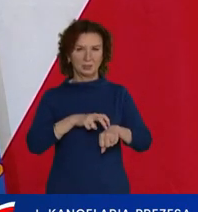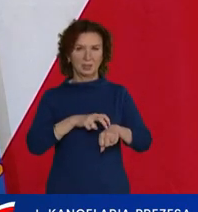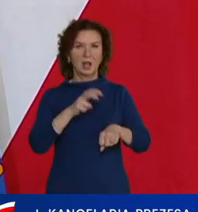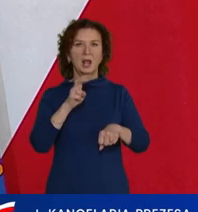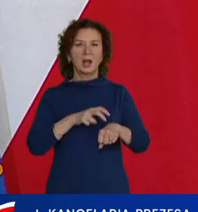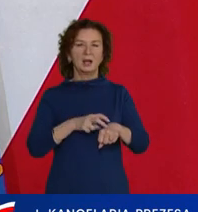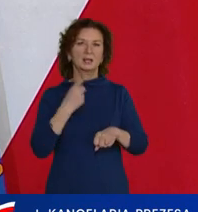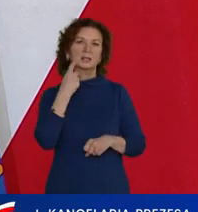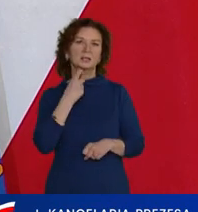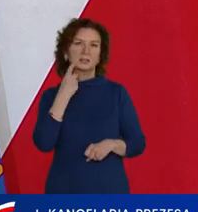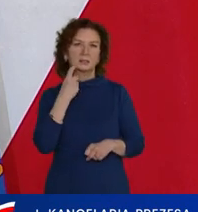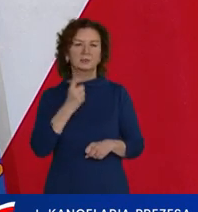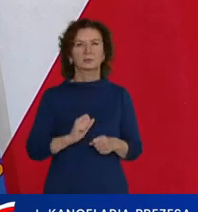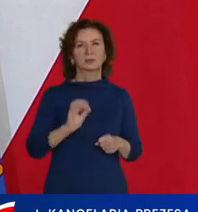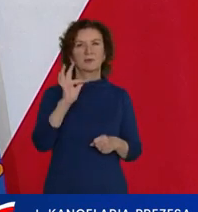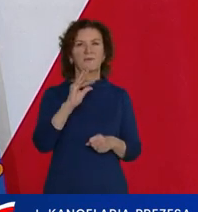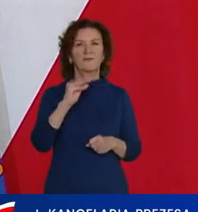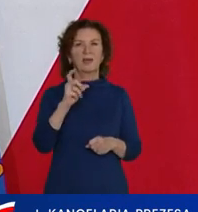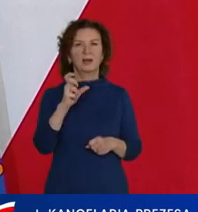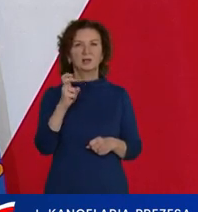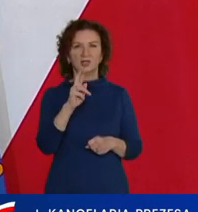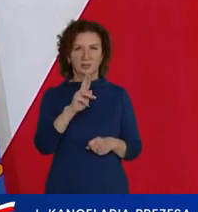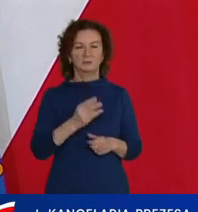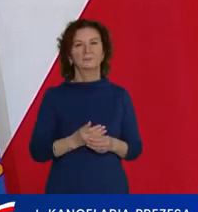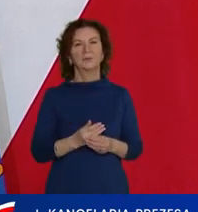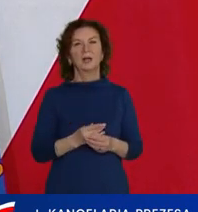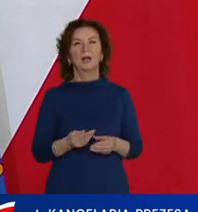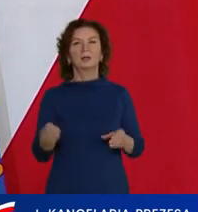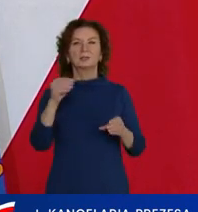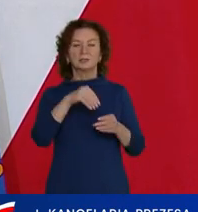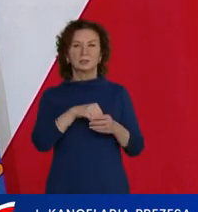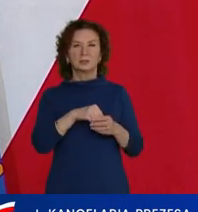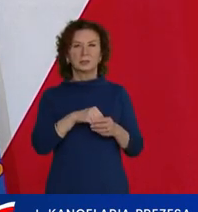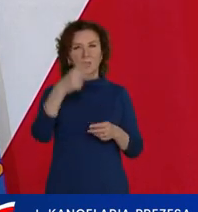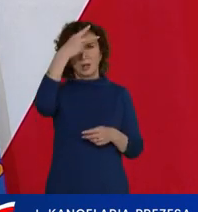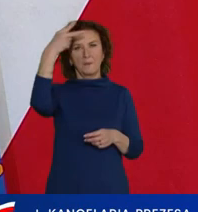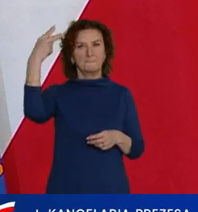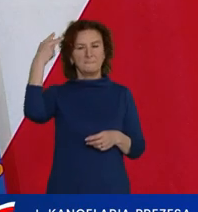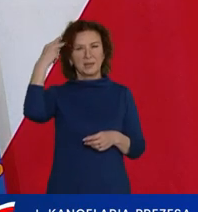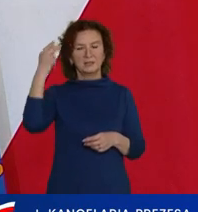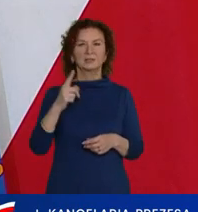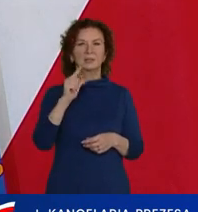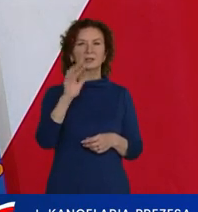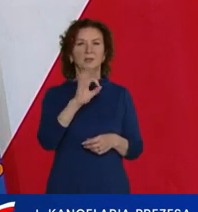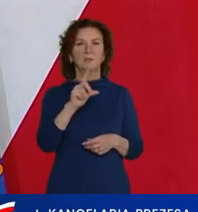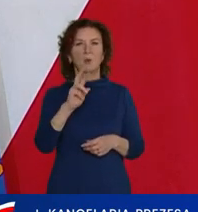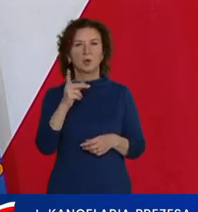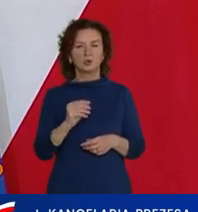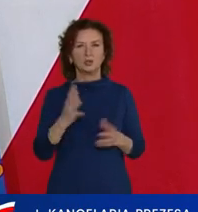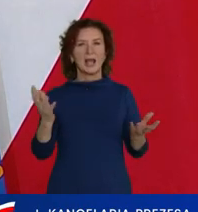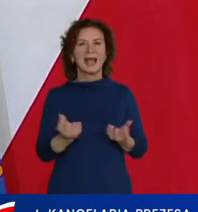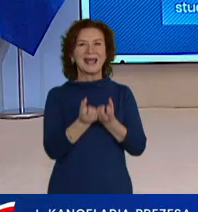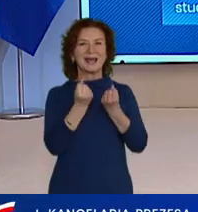lekarz stomatolog, felczer, ale też do tej grupy dorzucamy pielęgniarki, położne i